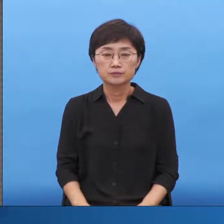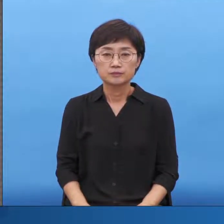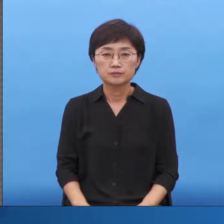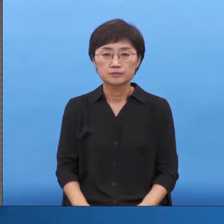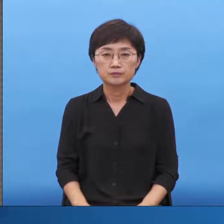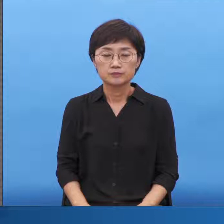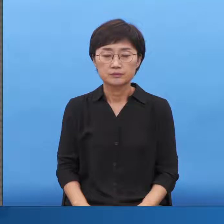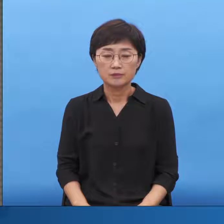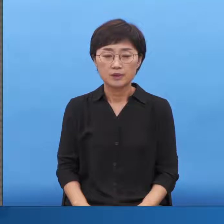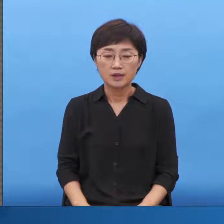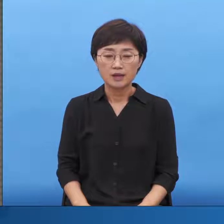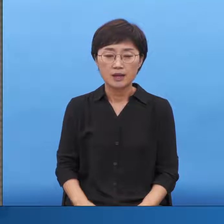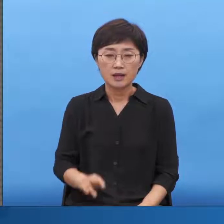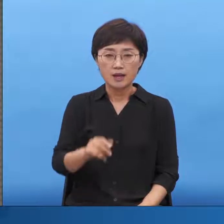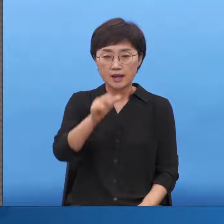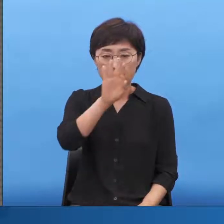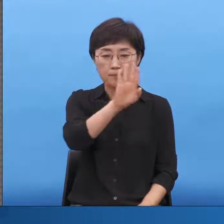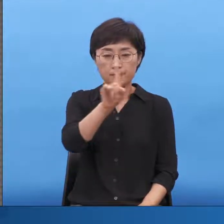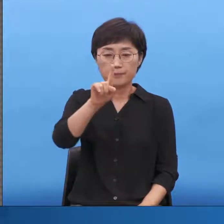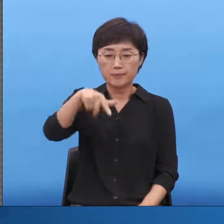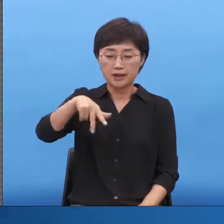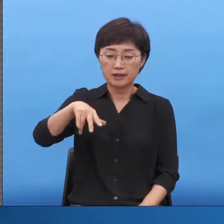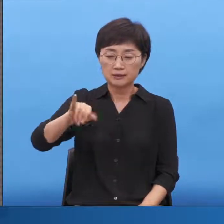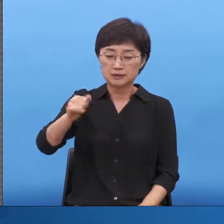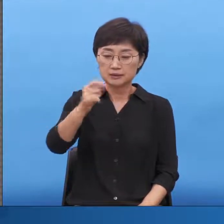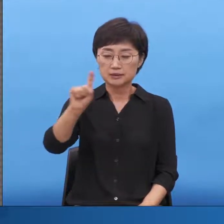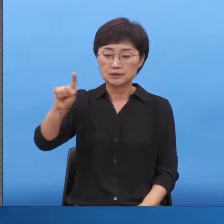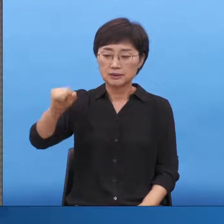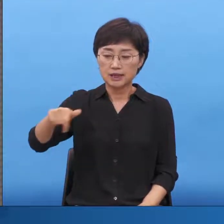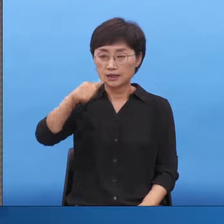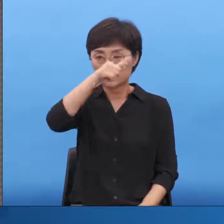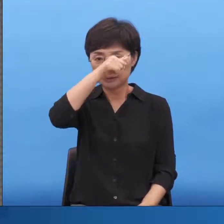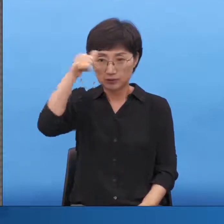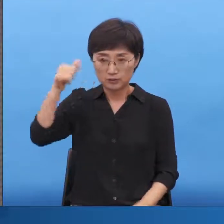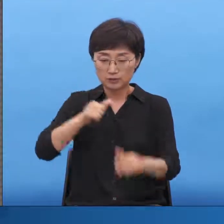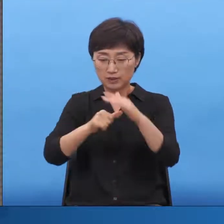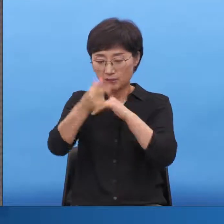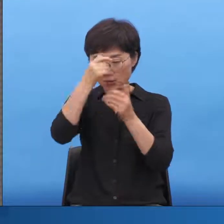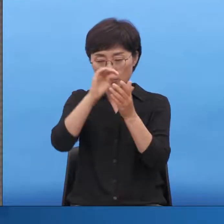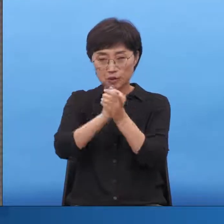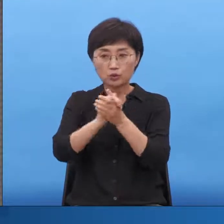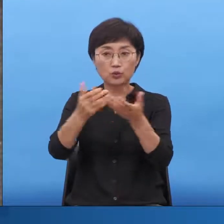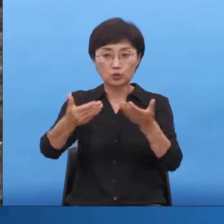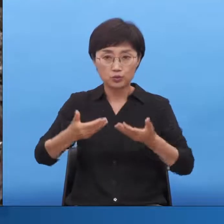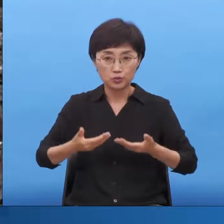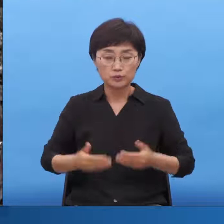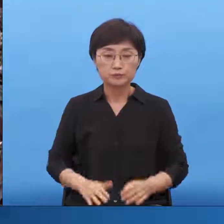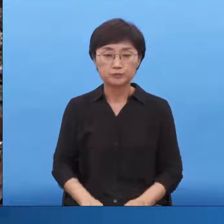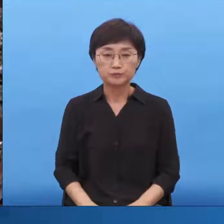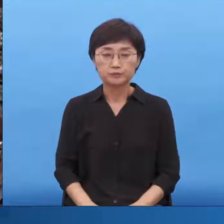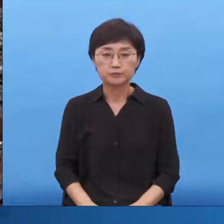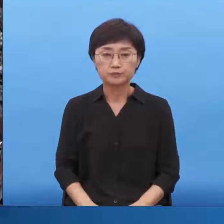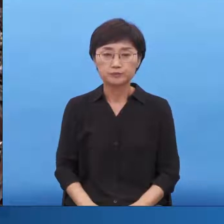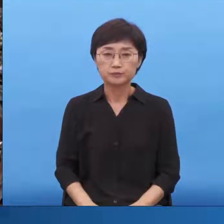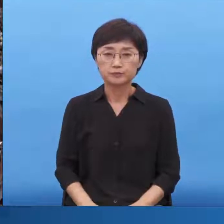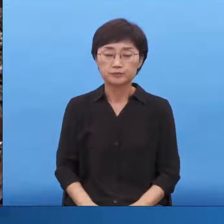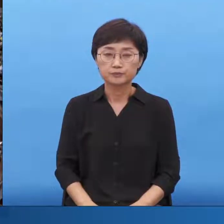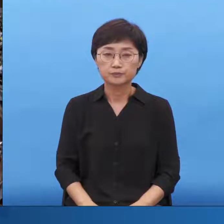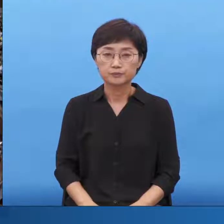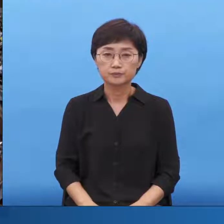예배를 위하여 박치학 장로님께서 기도해 주시겠습니다. 박치학 장로 为礼拜做代祷。